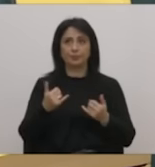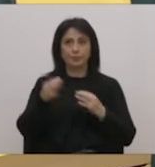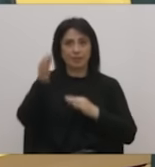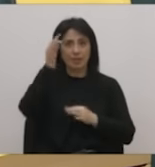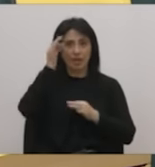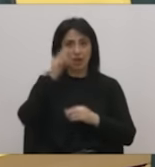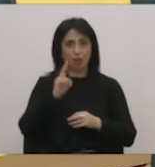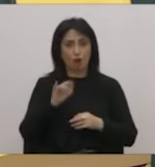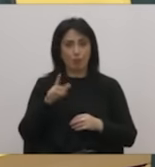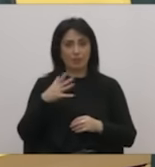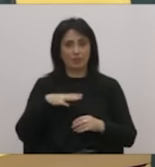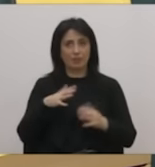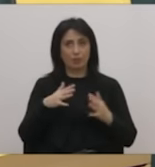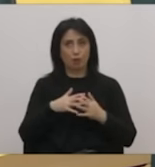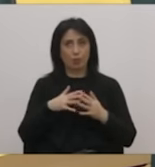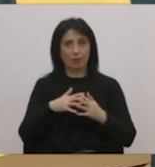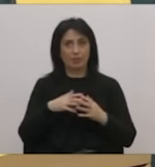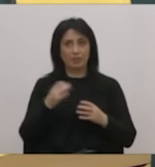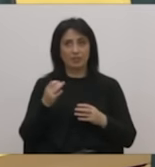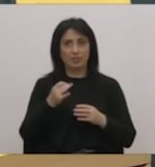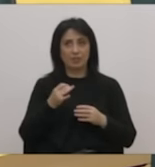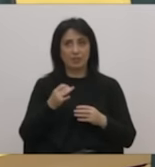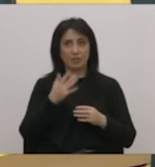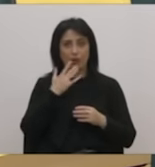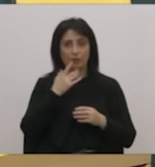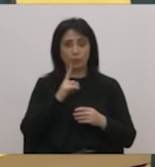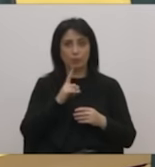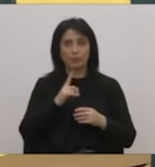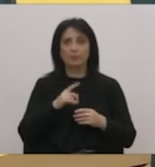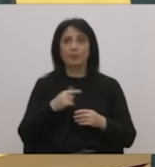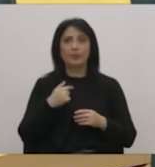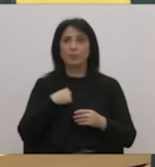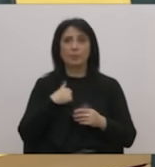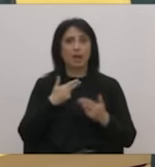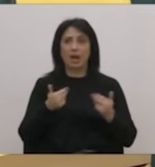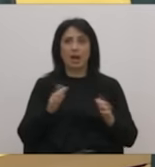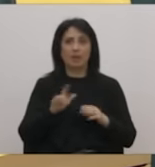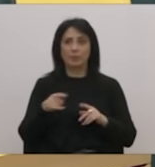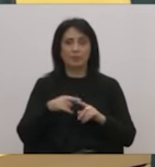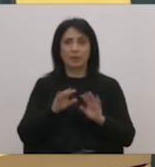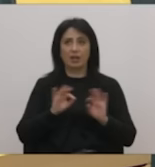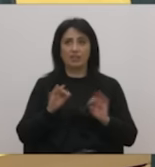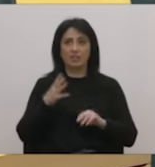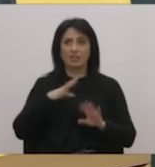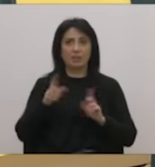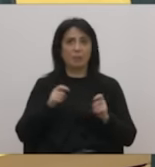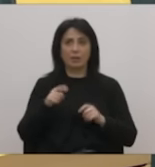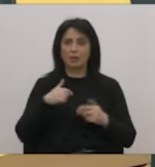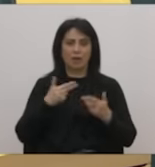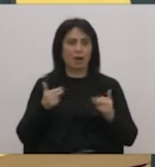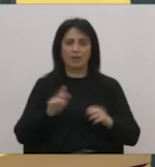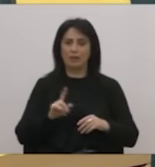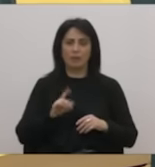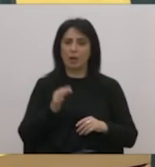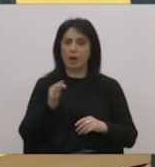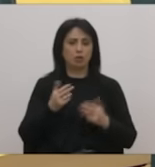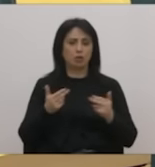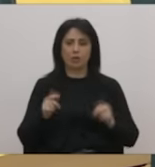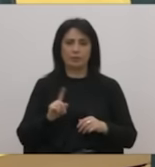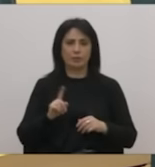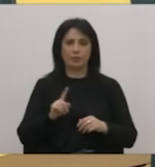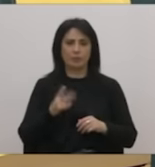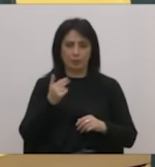ბატონ კობახიძე საქართველოს ეროვნული ინტერესები. მე არ ვიზიარებ იმ განცხადებას საქართველოს პრეზიდენტის, არც არანდროს არ